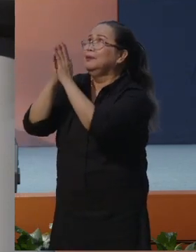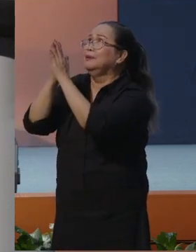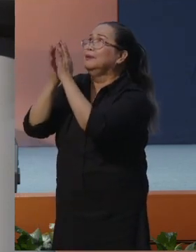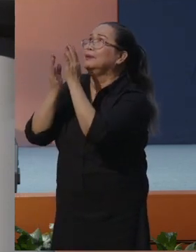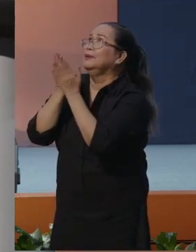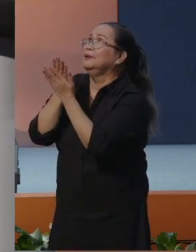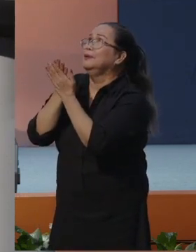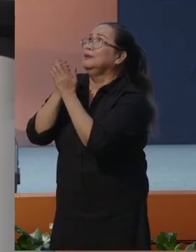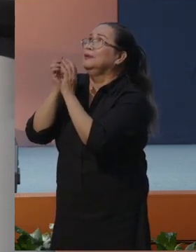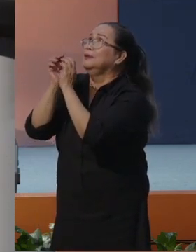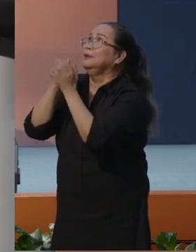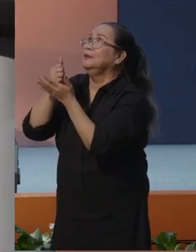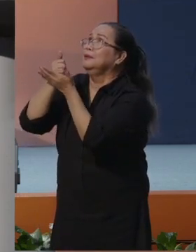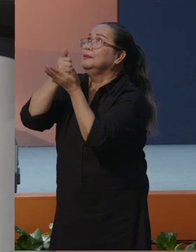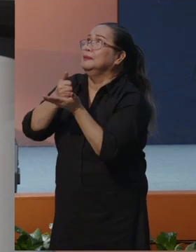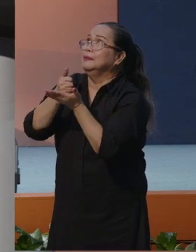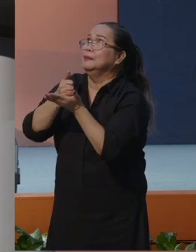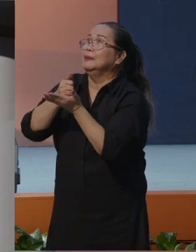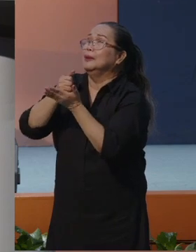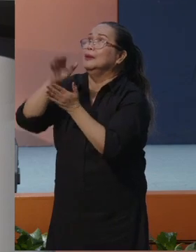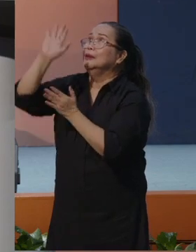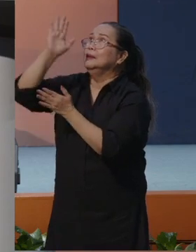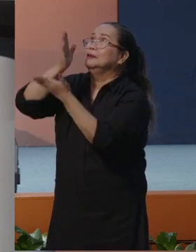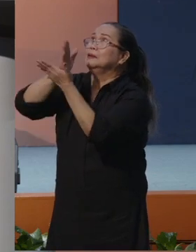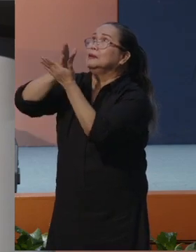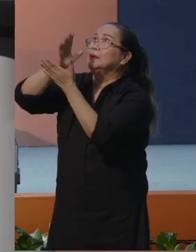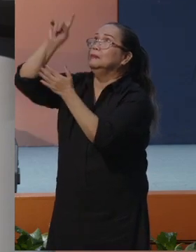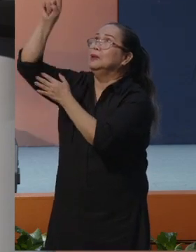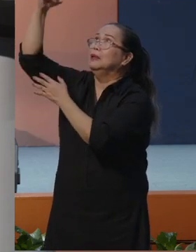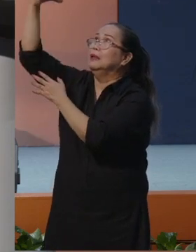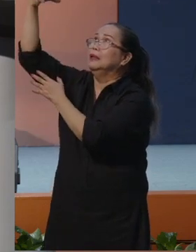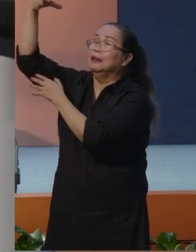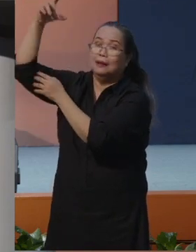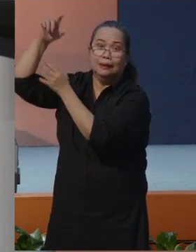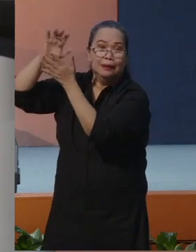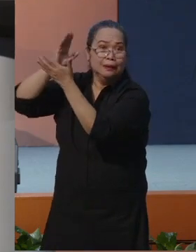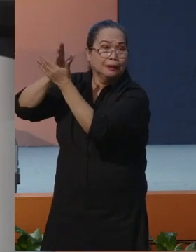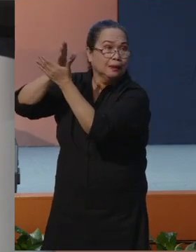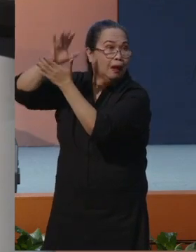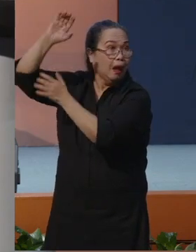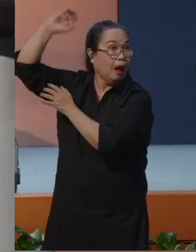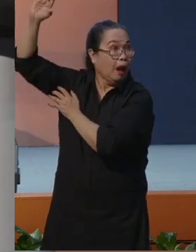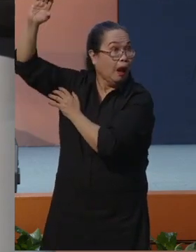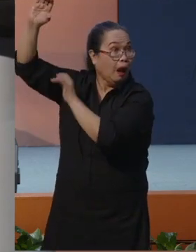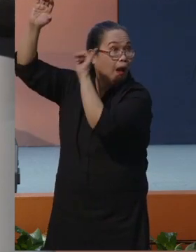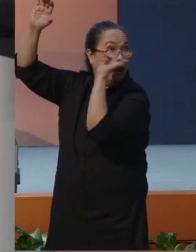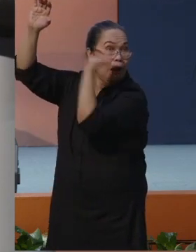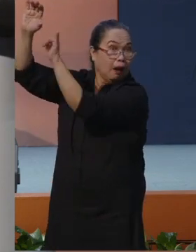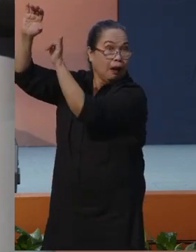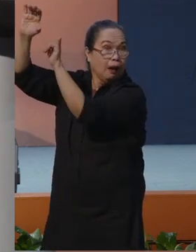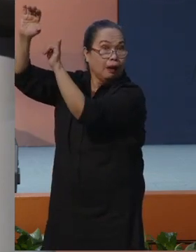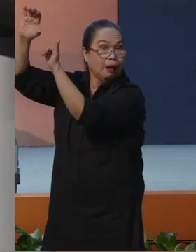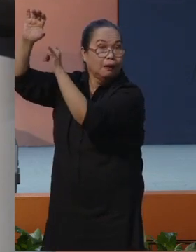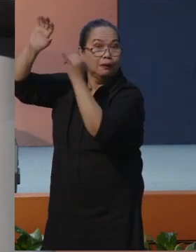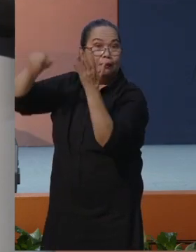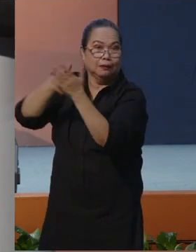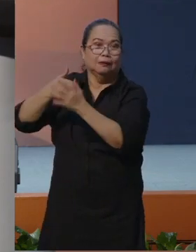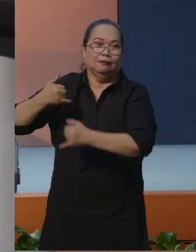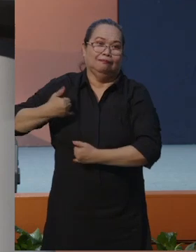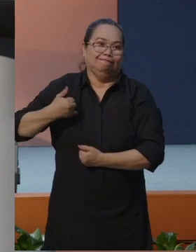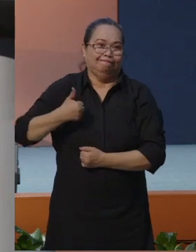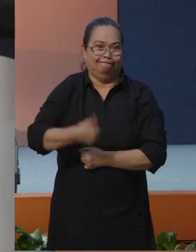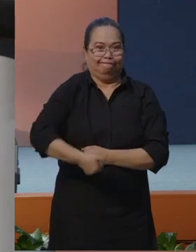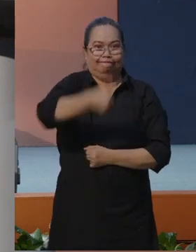for Israel. Kanina binasa natin sa verse 42 ng chapter 10, and Joshua captured all these